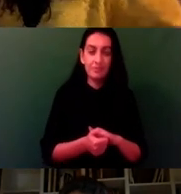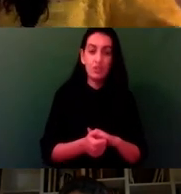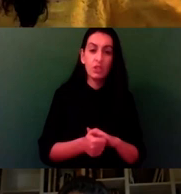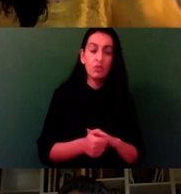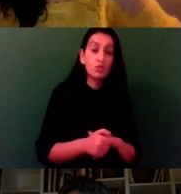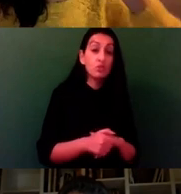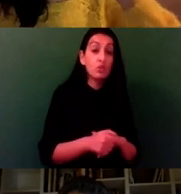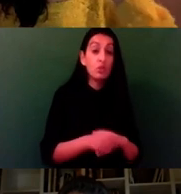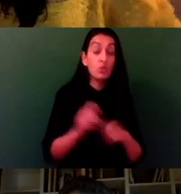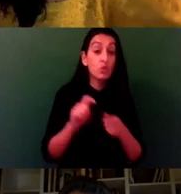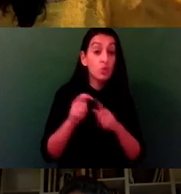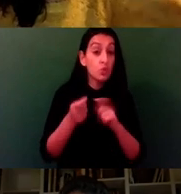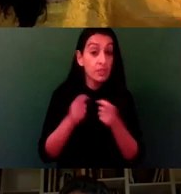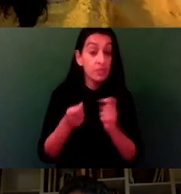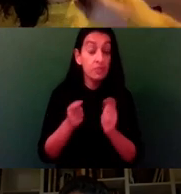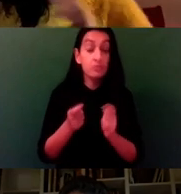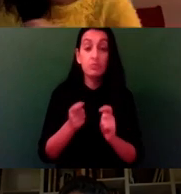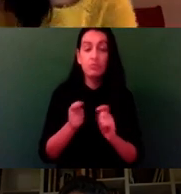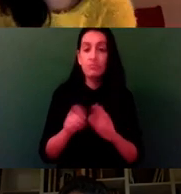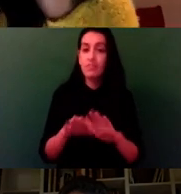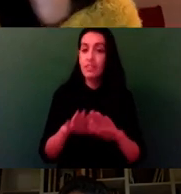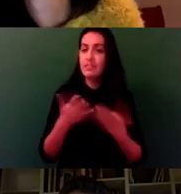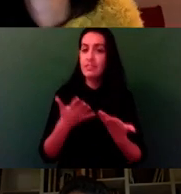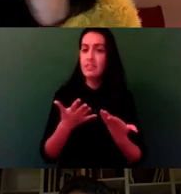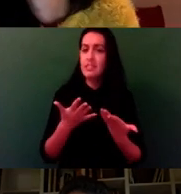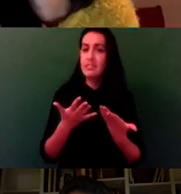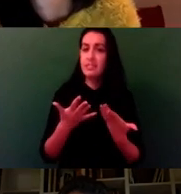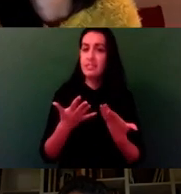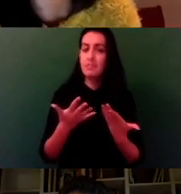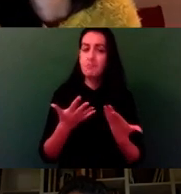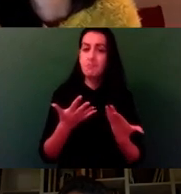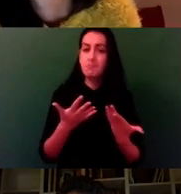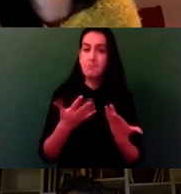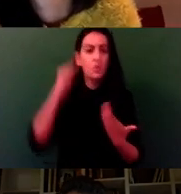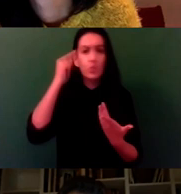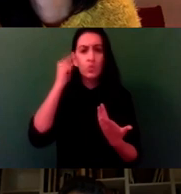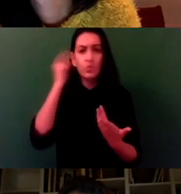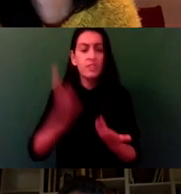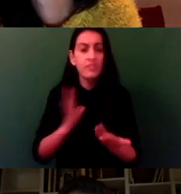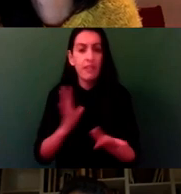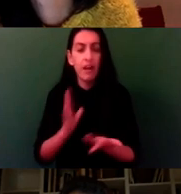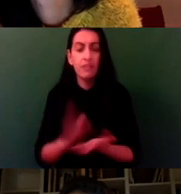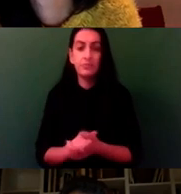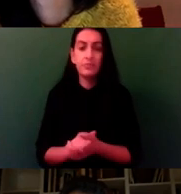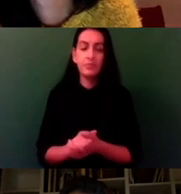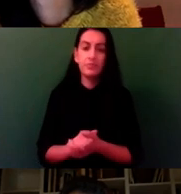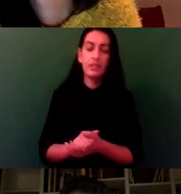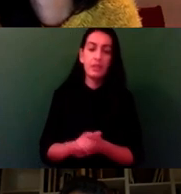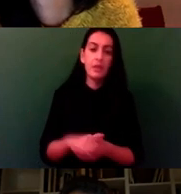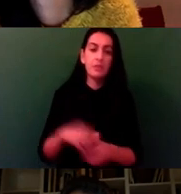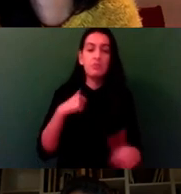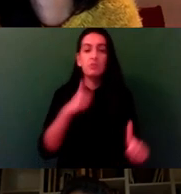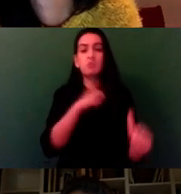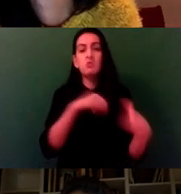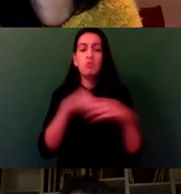niyeti diyeyim üzerinden aslında biraz böyle bu genelde akademik olarak okuduğumuz ama işte bu sefer